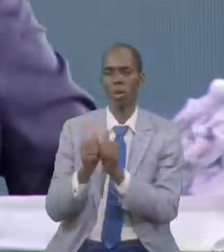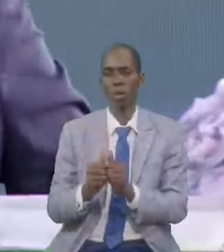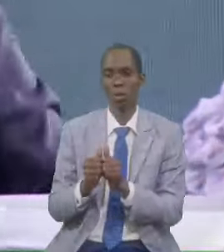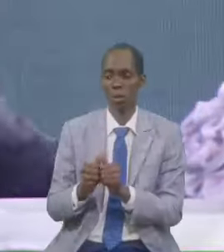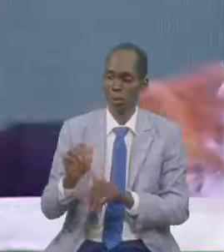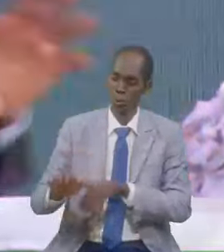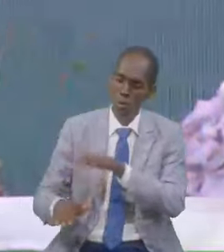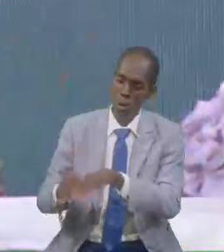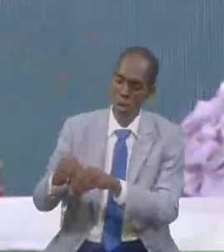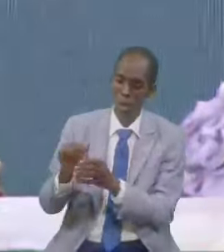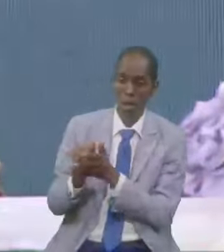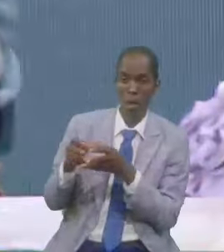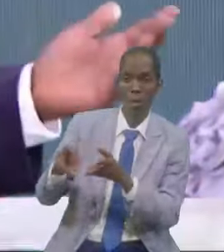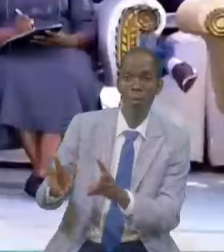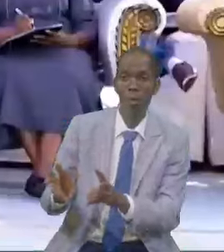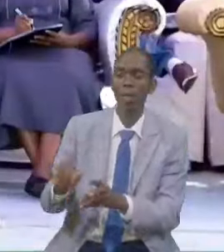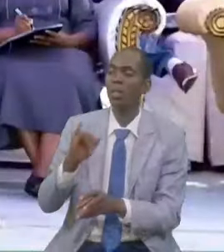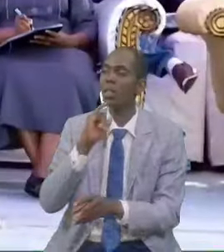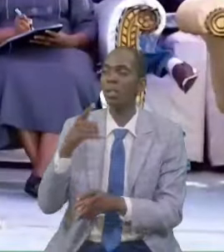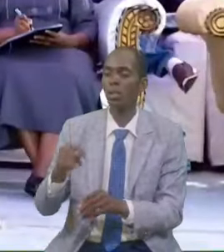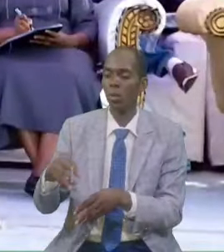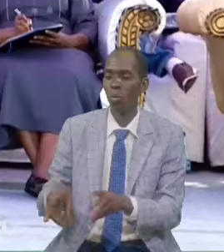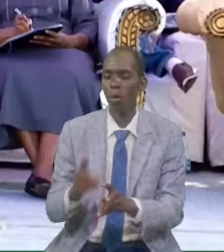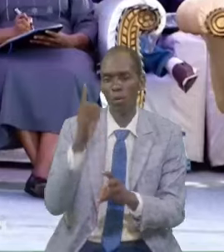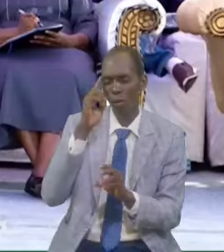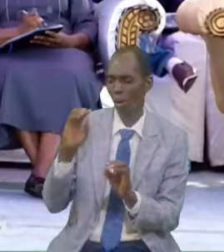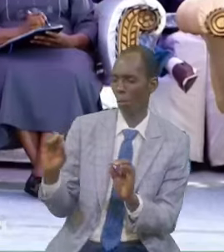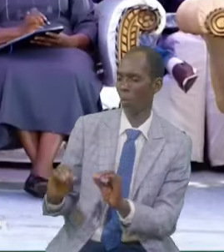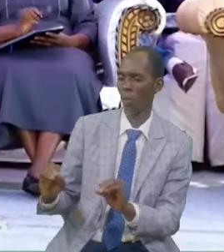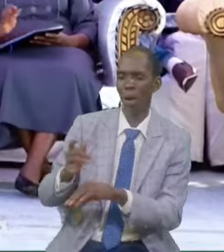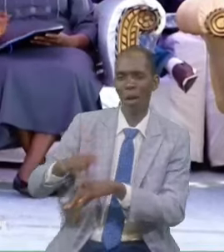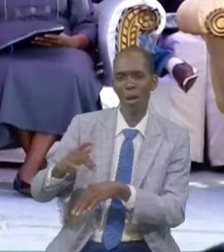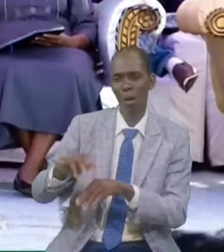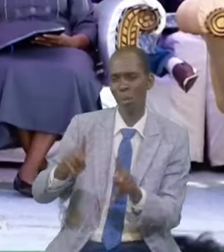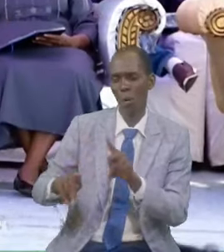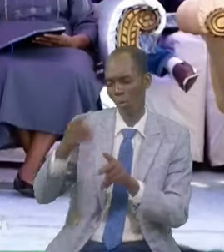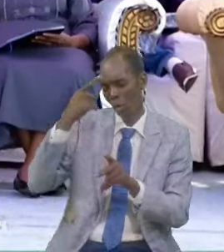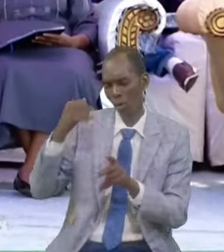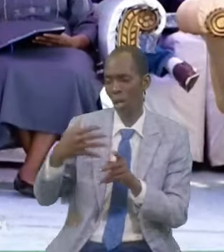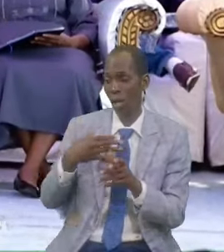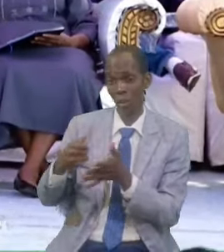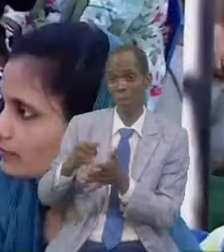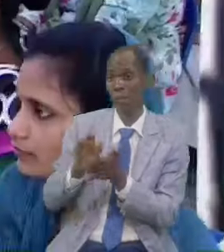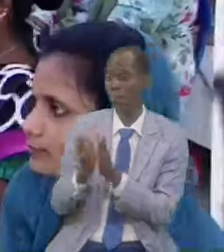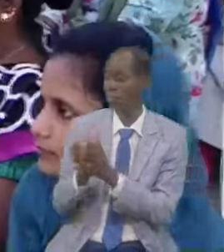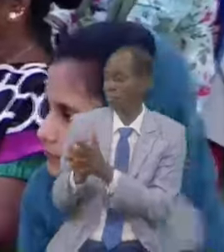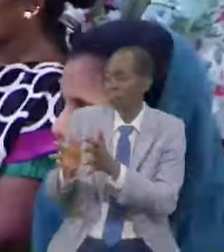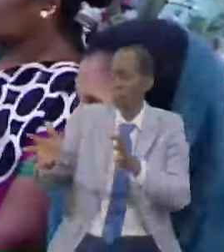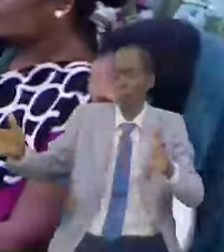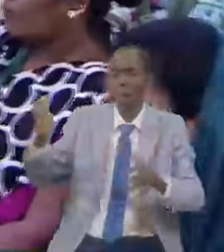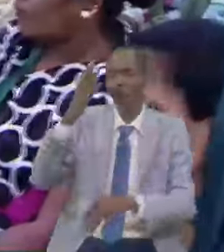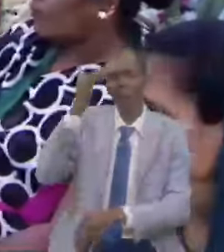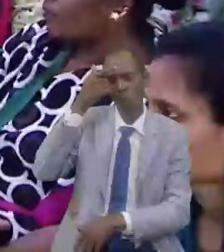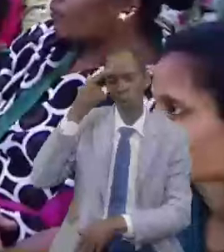way is the way for zeros and it's very broad because the zeros are very many. వారండి చాలా పెద్ద స్థితిలో